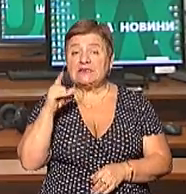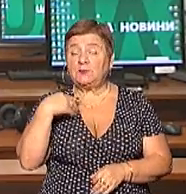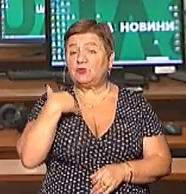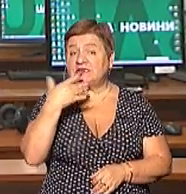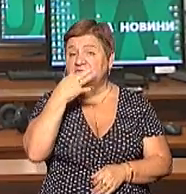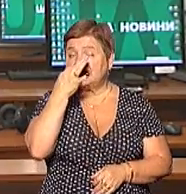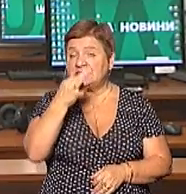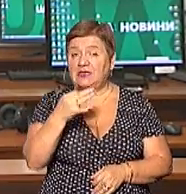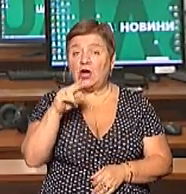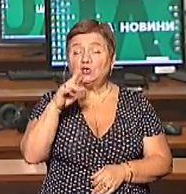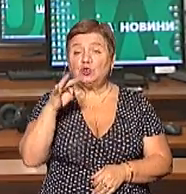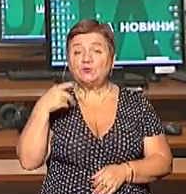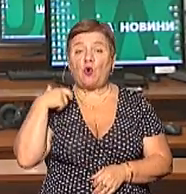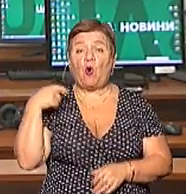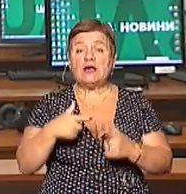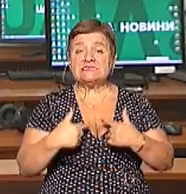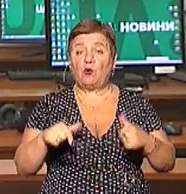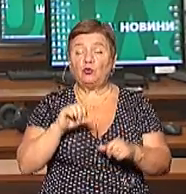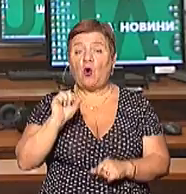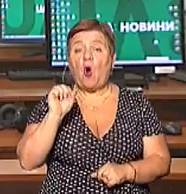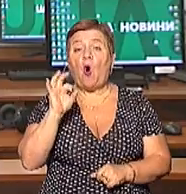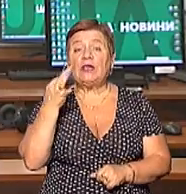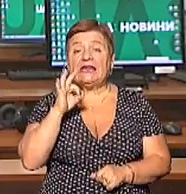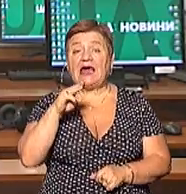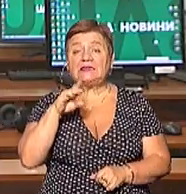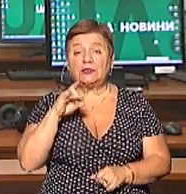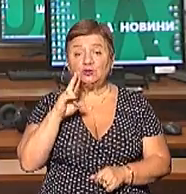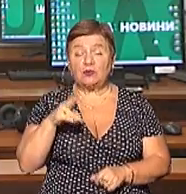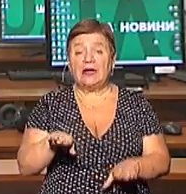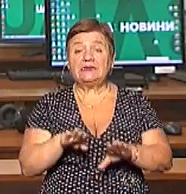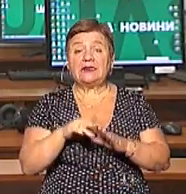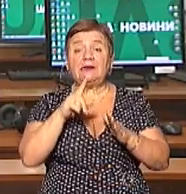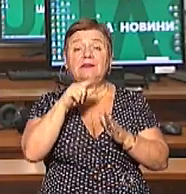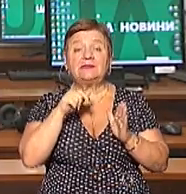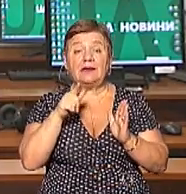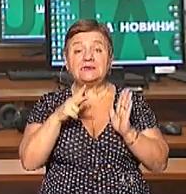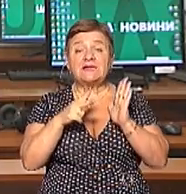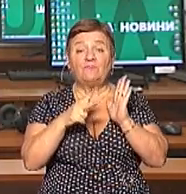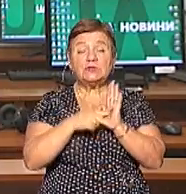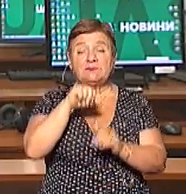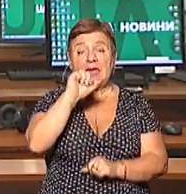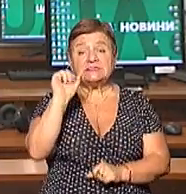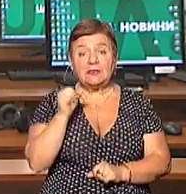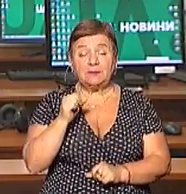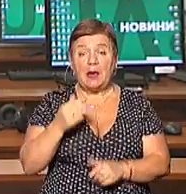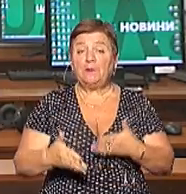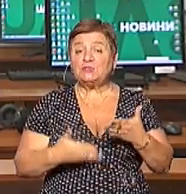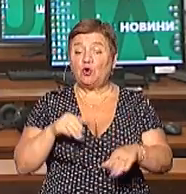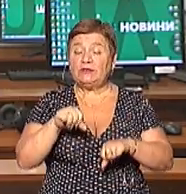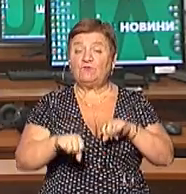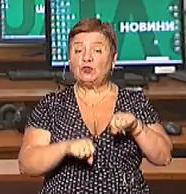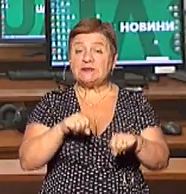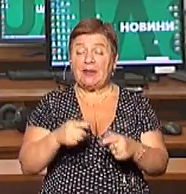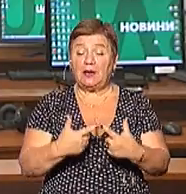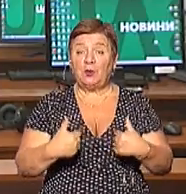речниця Чопського прикордонного загону Олена Трачук. Такі дані станом за 8 серпня. Пішохідно-велосипедний